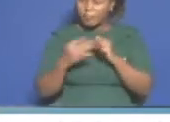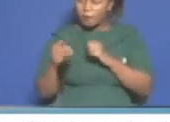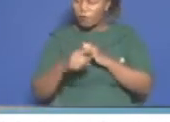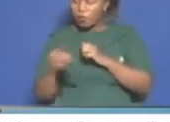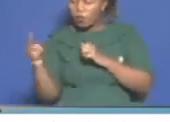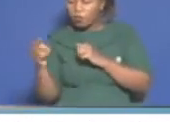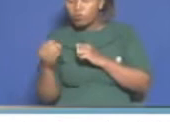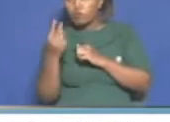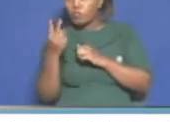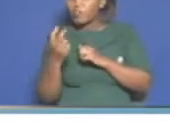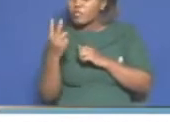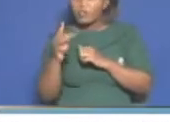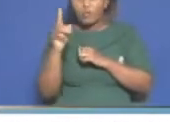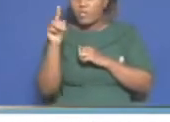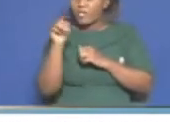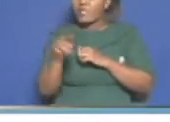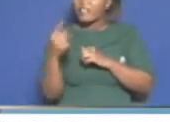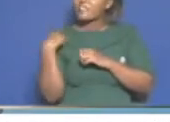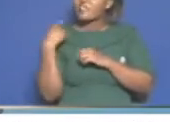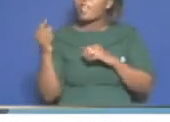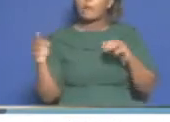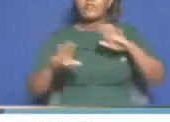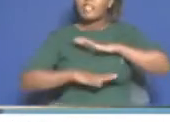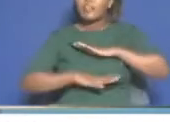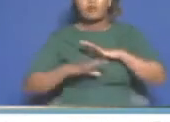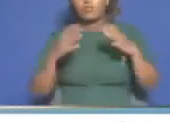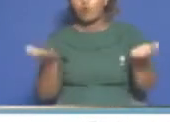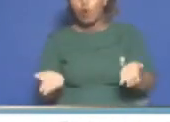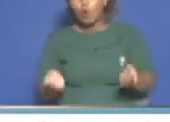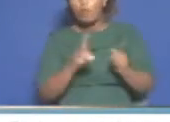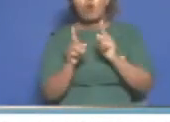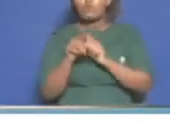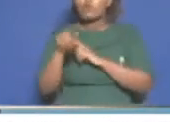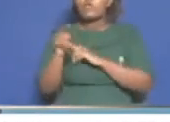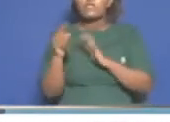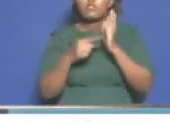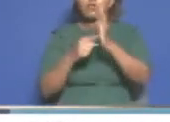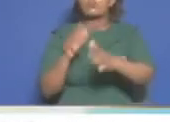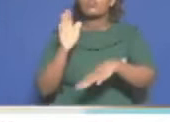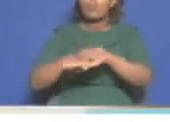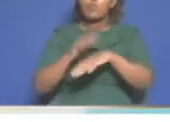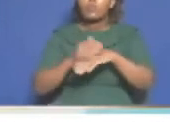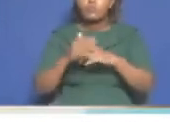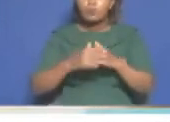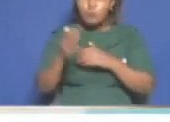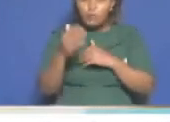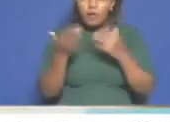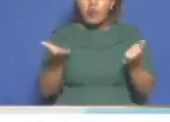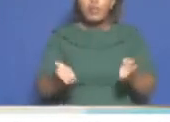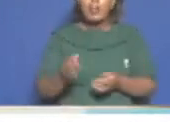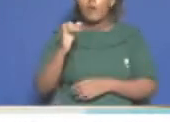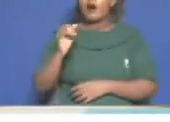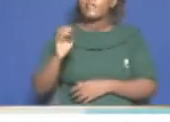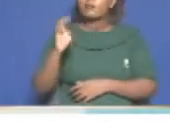2018 hadi sasa, je, idadi hiyo ni ya kuridhisha? Inaonyesha kwamba tuko katika mwelekeo sawa. Kumbuka ya kwamba IEBC kwa sasa iko katika harakati